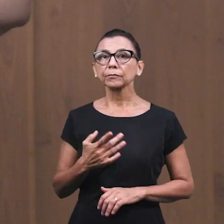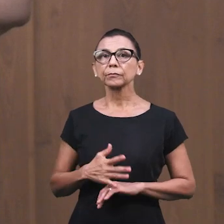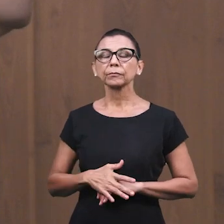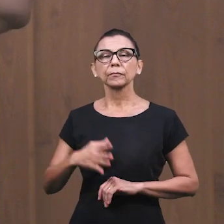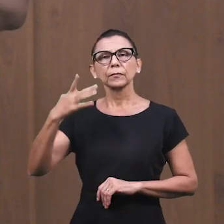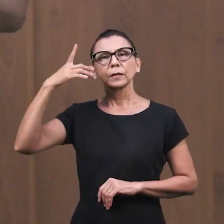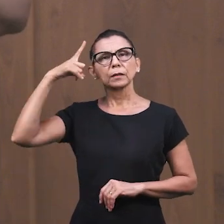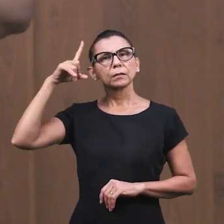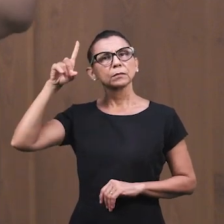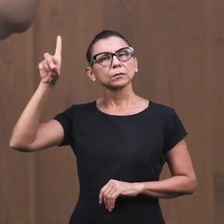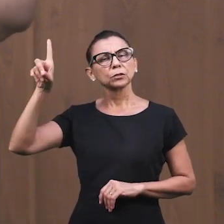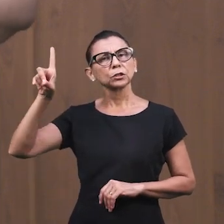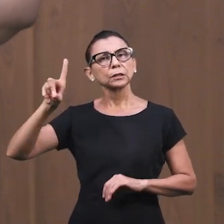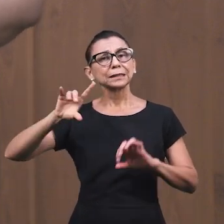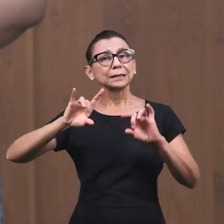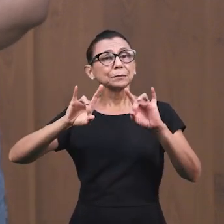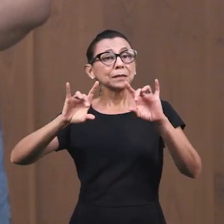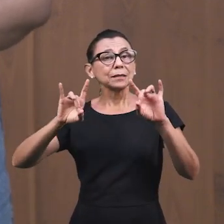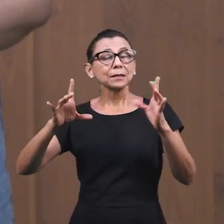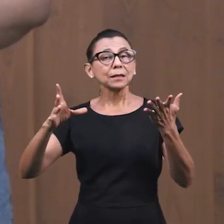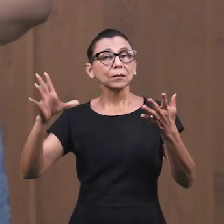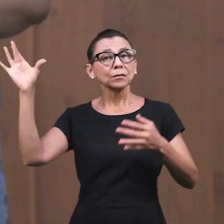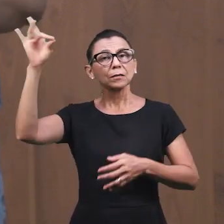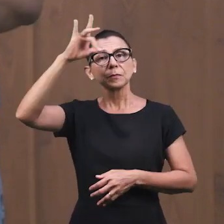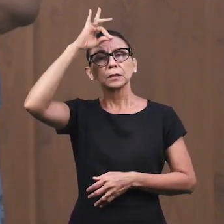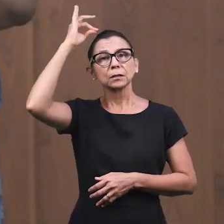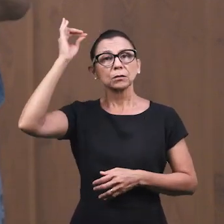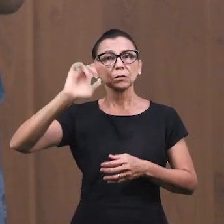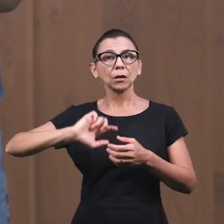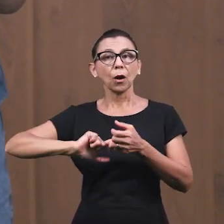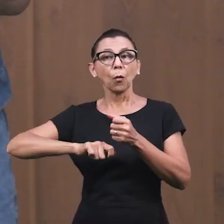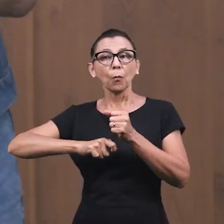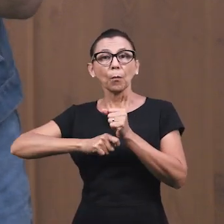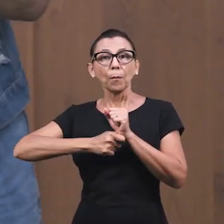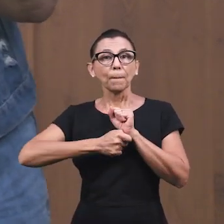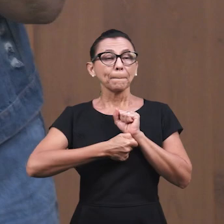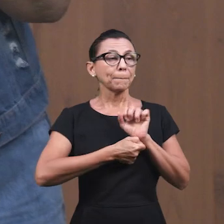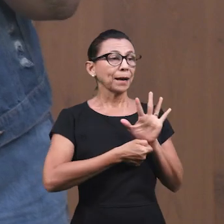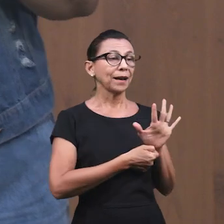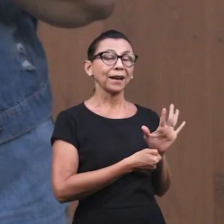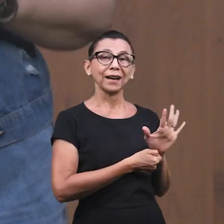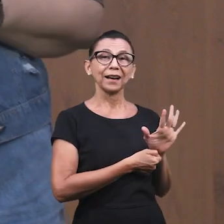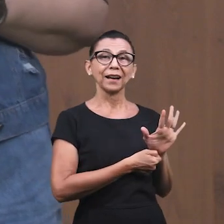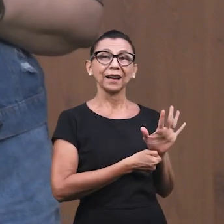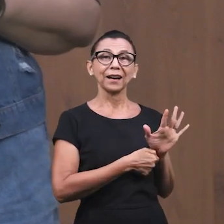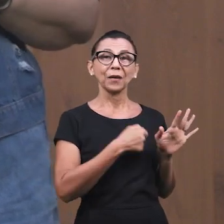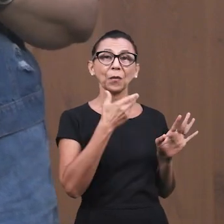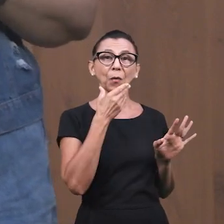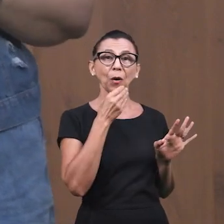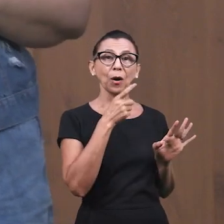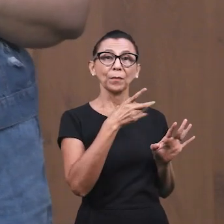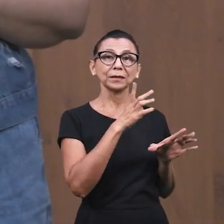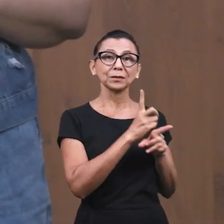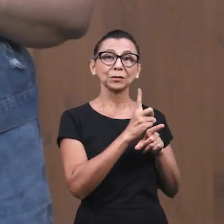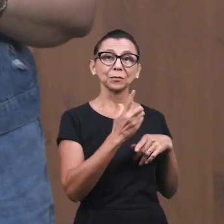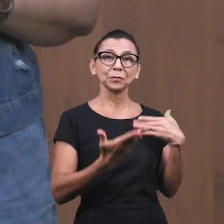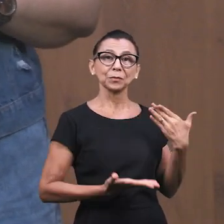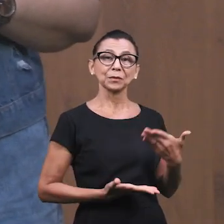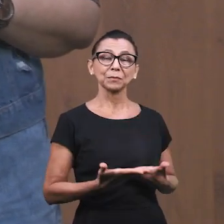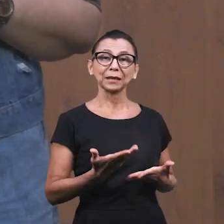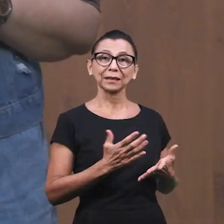spécial, le Saint-Esprit a révélé le mystère, le secret qui était occulté à cet homme pour